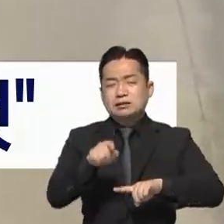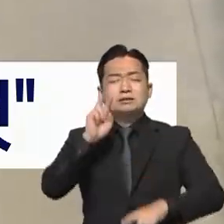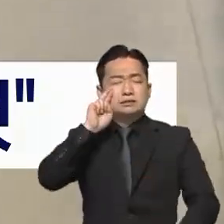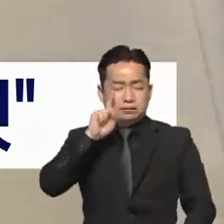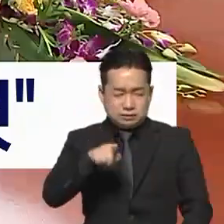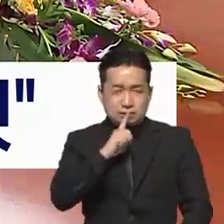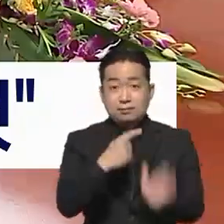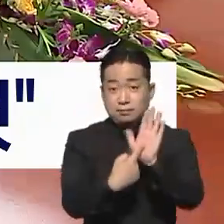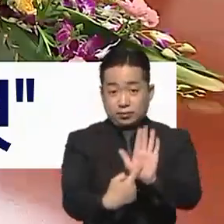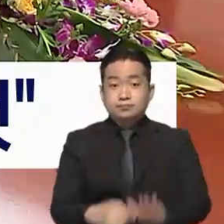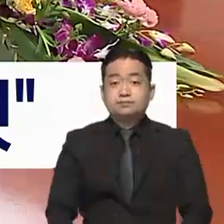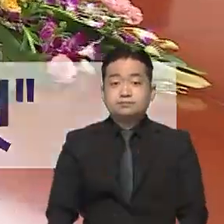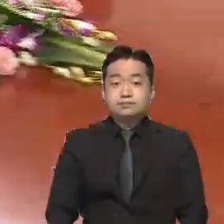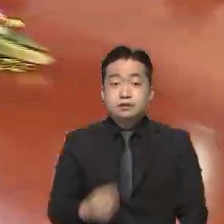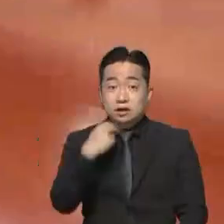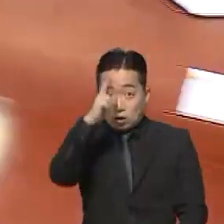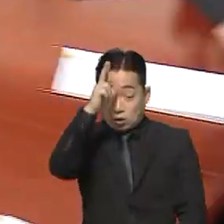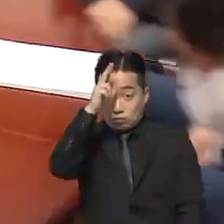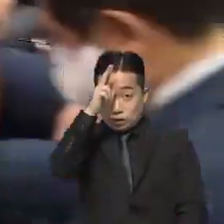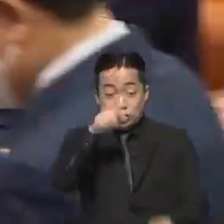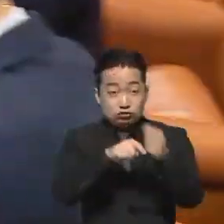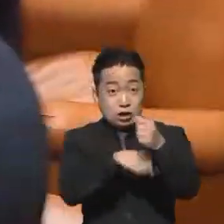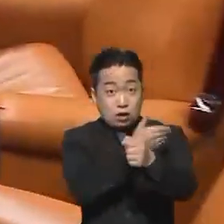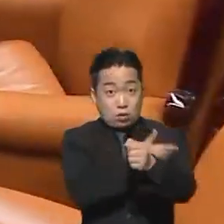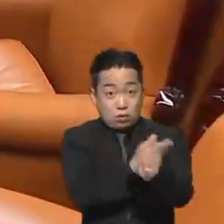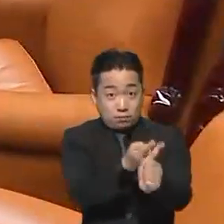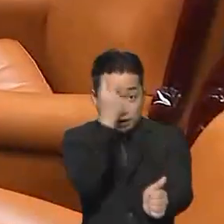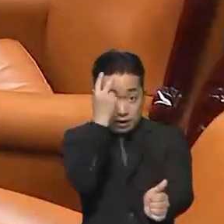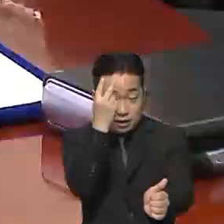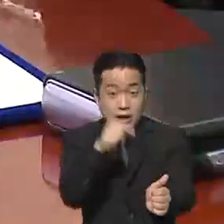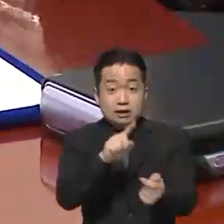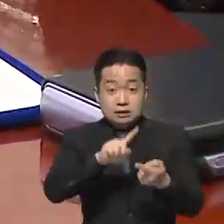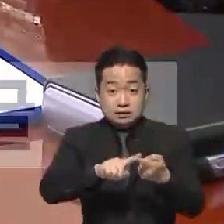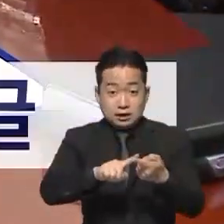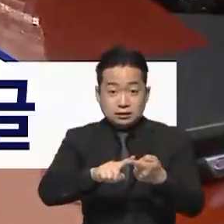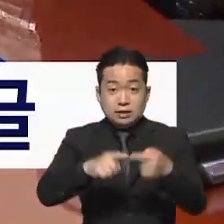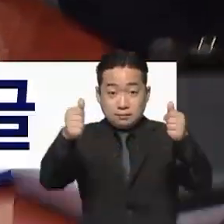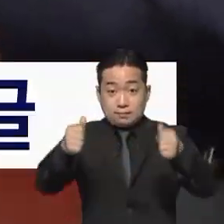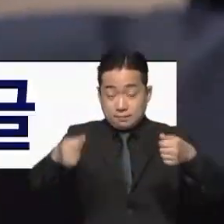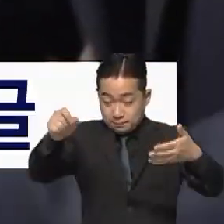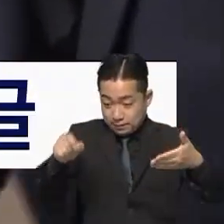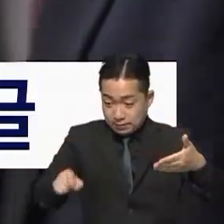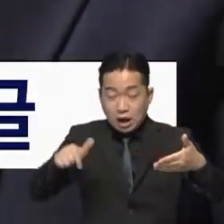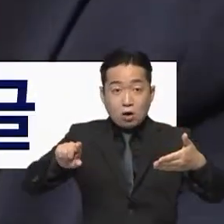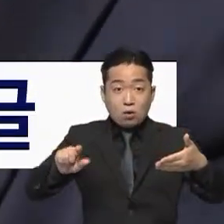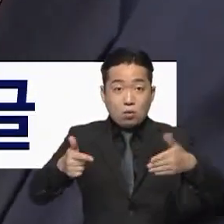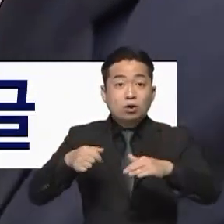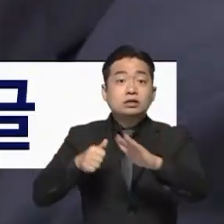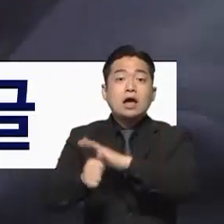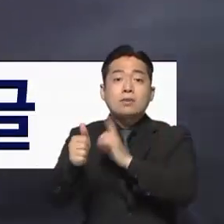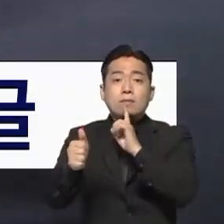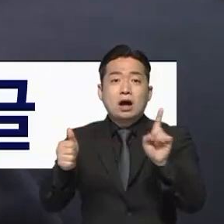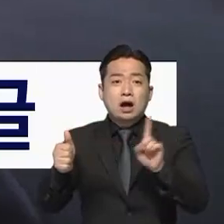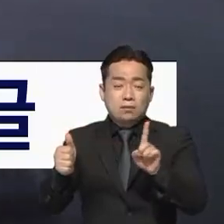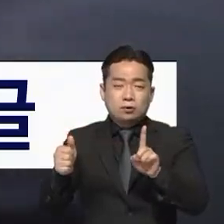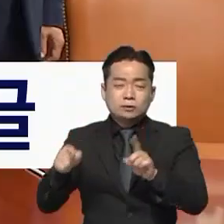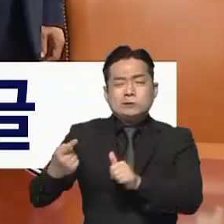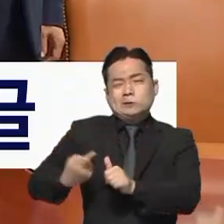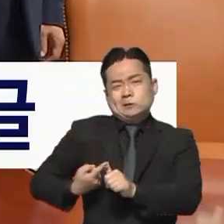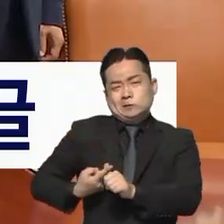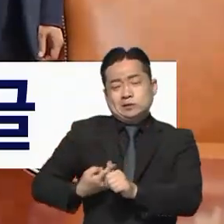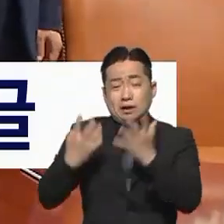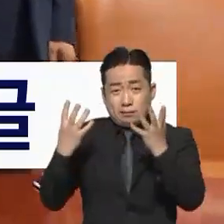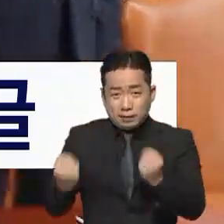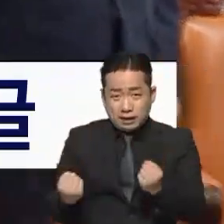지적했습니다. 검수완박 중재안에 서명한 국민의힘 권성동 원내대표는 강성 지지자들의 항의가 빗발치자